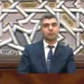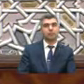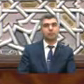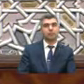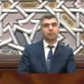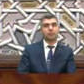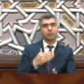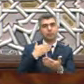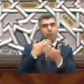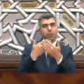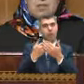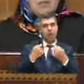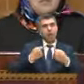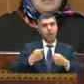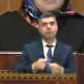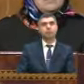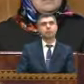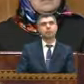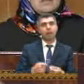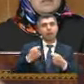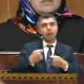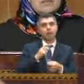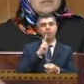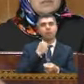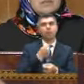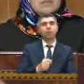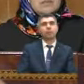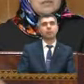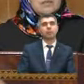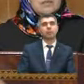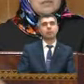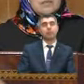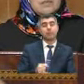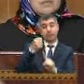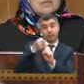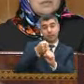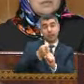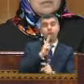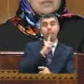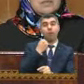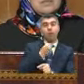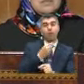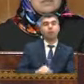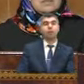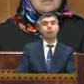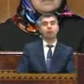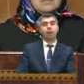شكرا سيد الرئيس، سيد رئيس الحكومة، قامت الحكومة منذ يعني